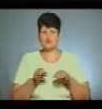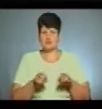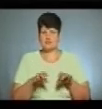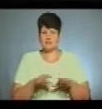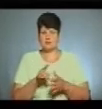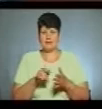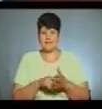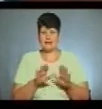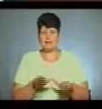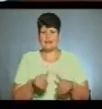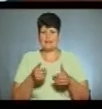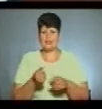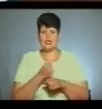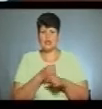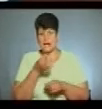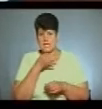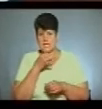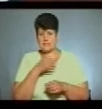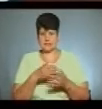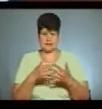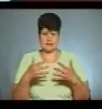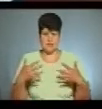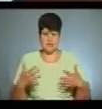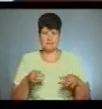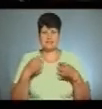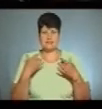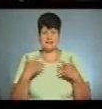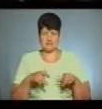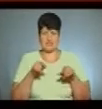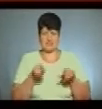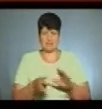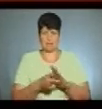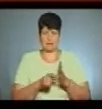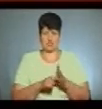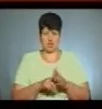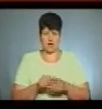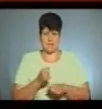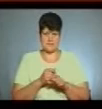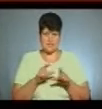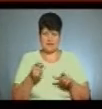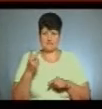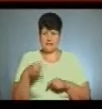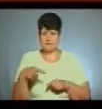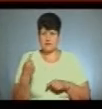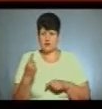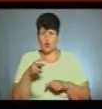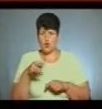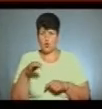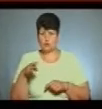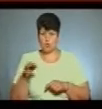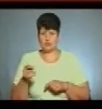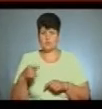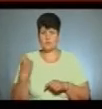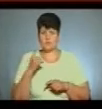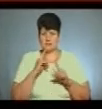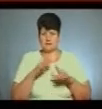передачі лікарських засобів і наркотичних речовин та звільнення від них приміщення аптеки. 21 лютого Тернопільська облрада звернулася